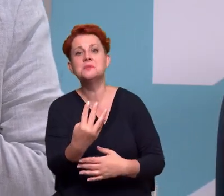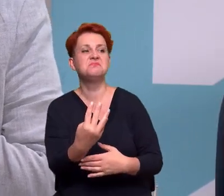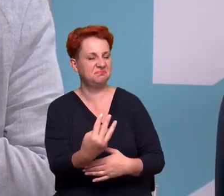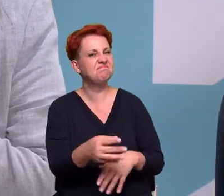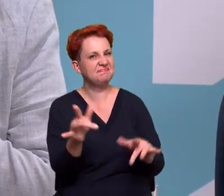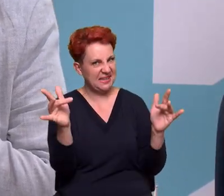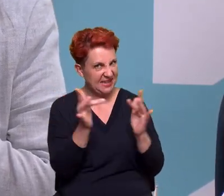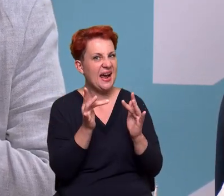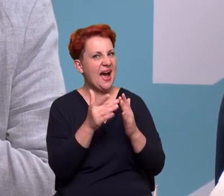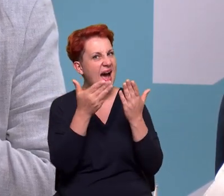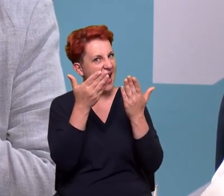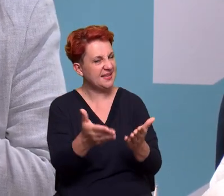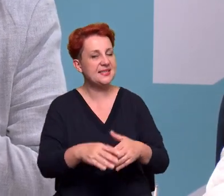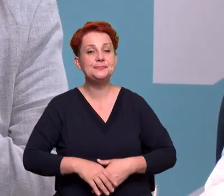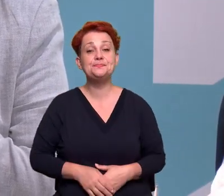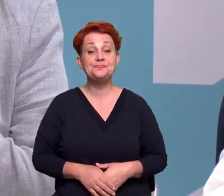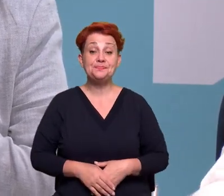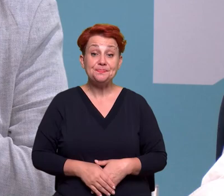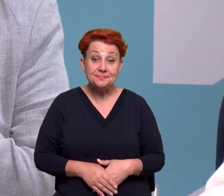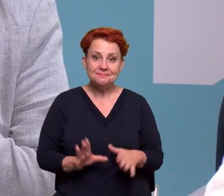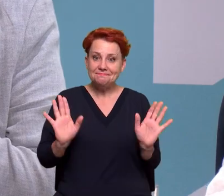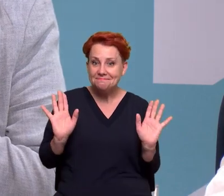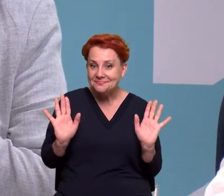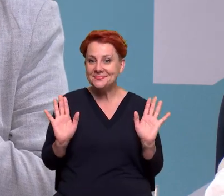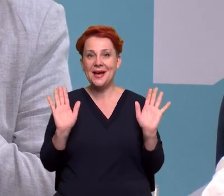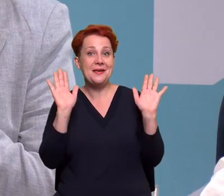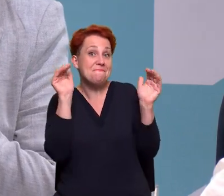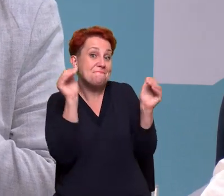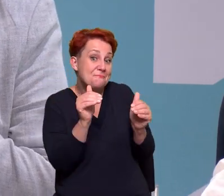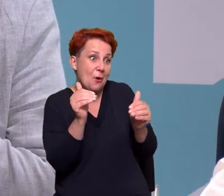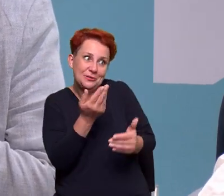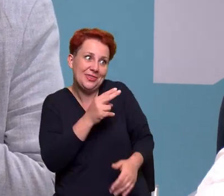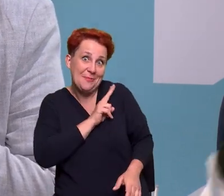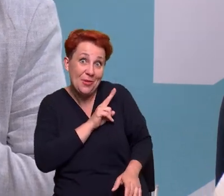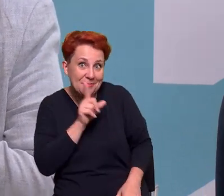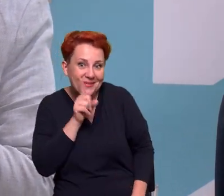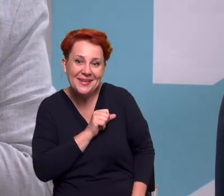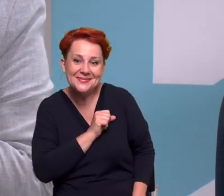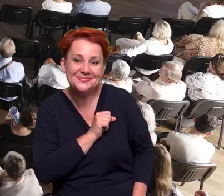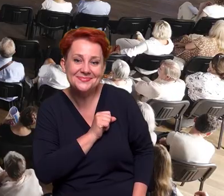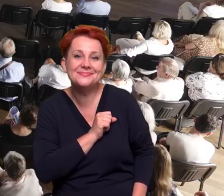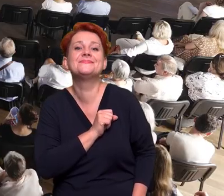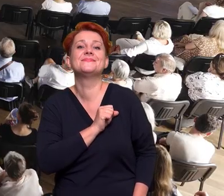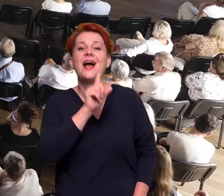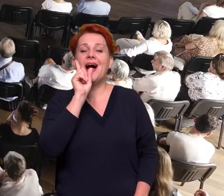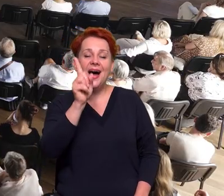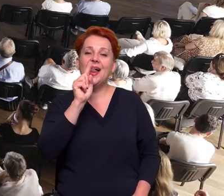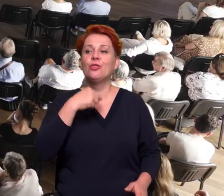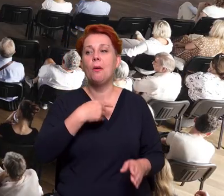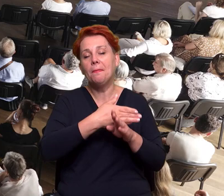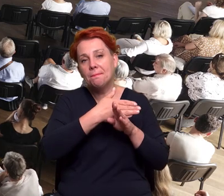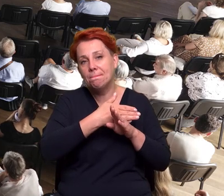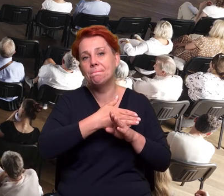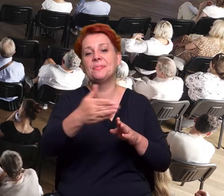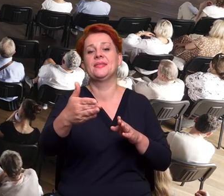słusznie pani zauważyła. Ale może nam się na przykład nie podobać, ale pozostaje to w dalszym